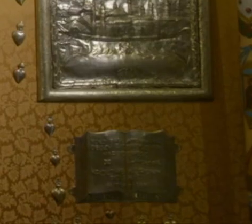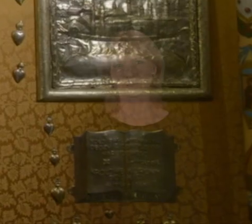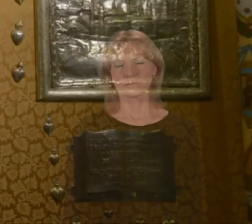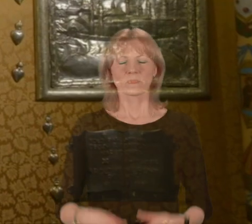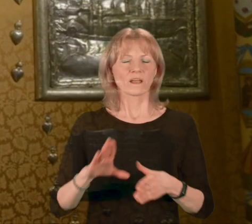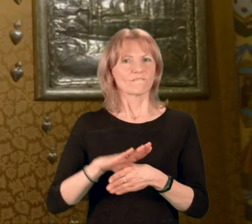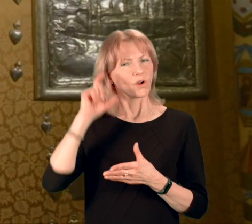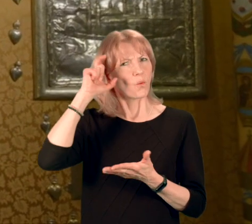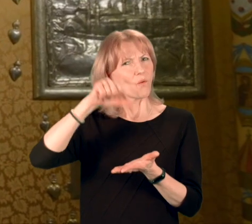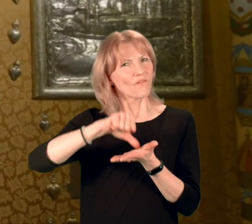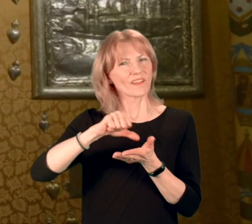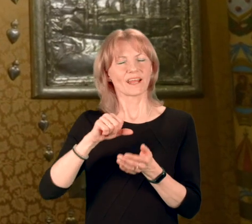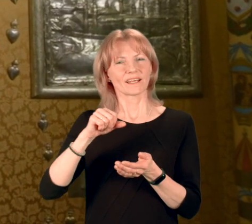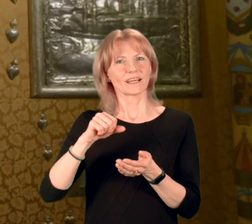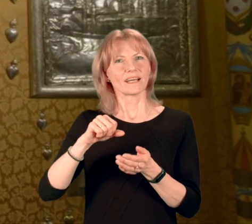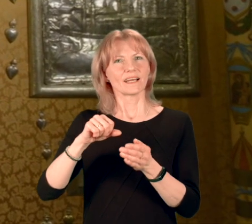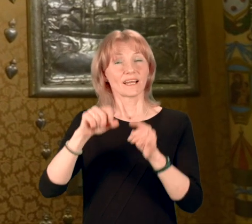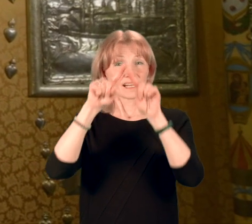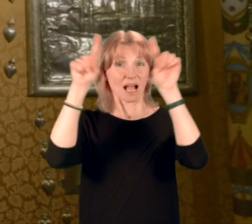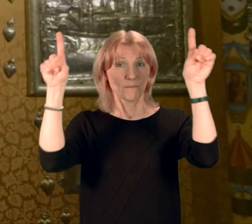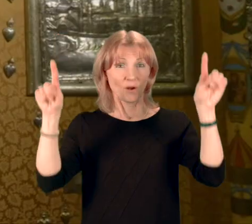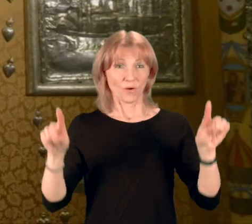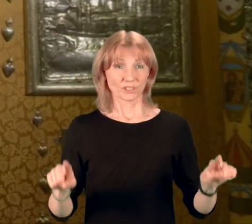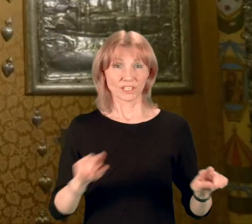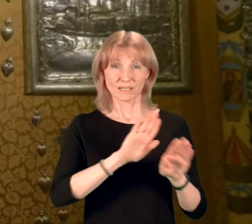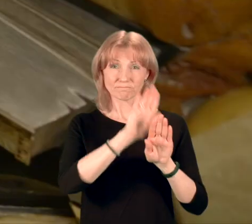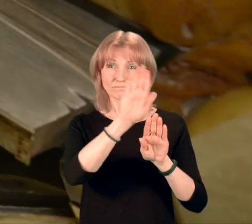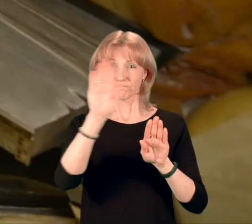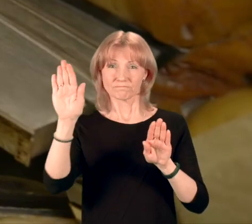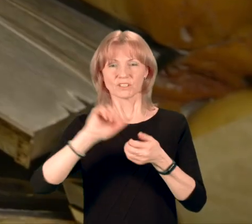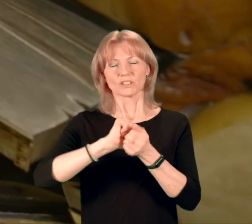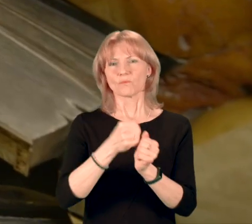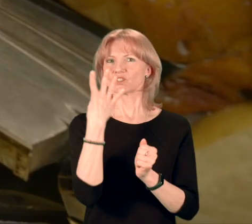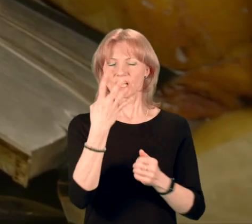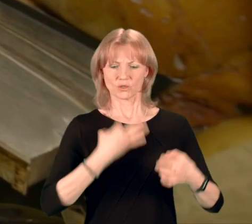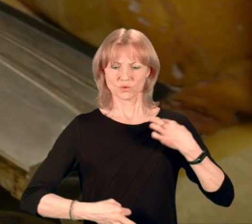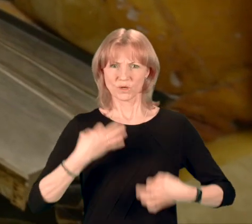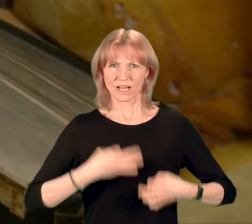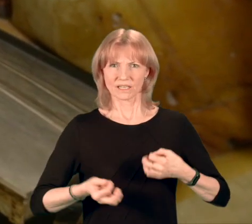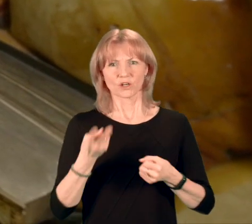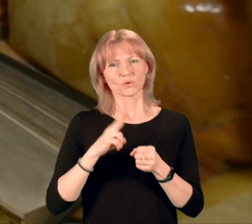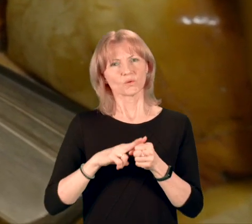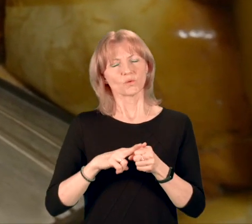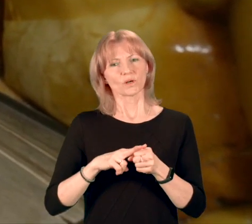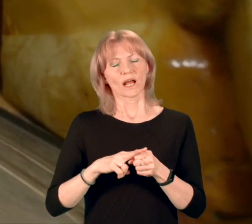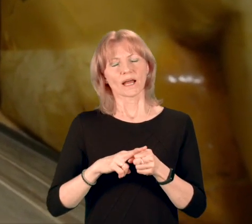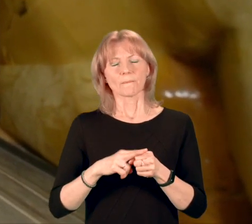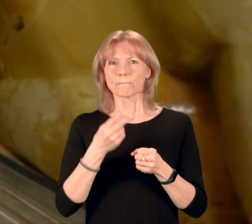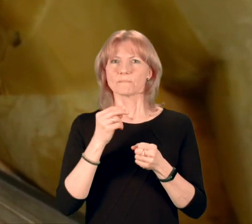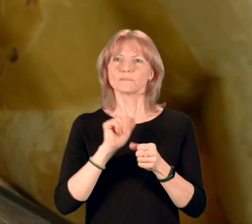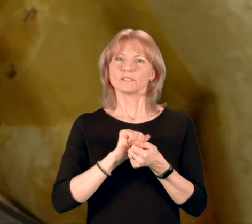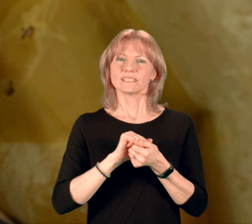W centralnej gablocie zostały umieszczone cztery sukienki zdobiące cudowny obraz Matki Bożej.